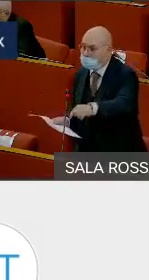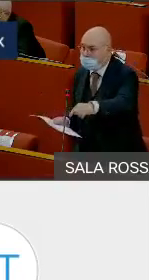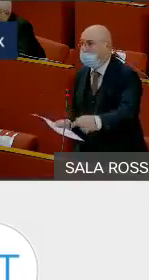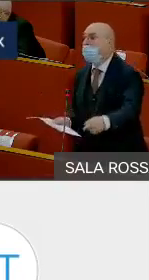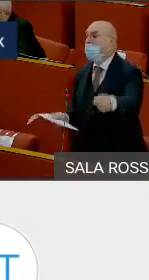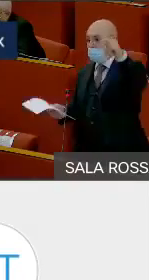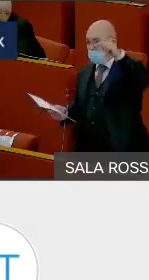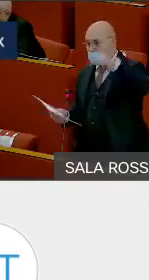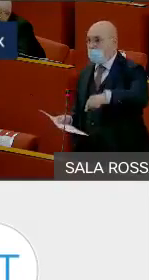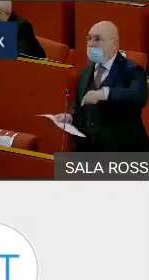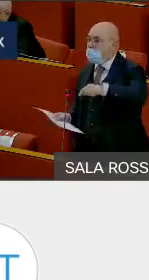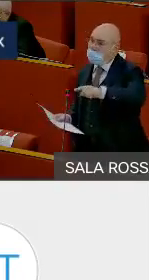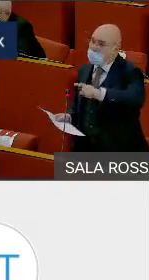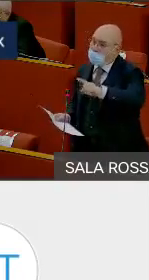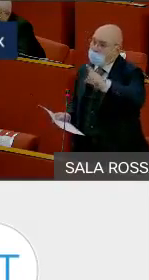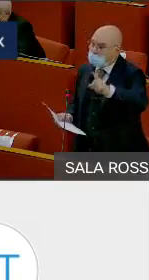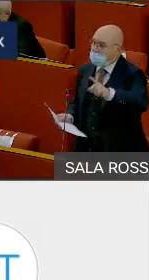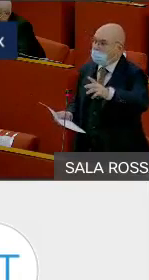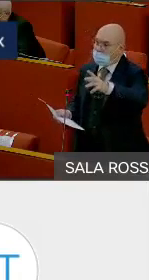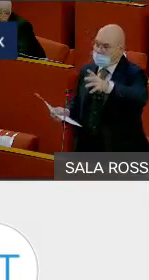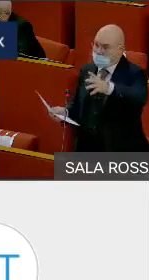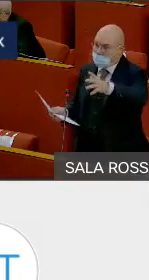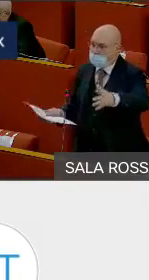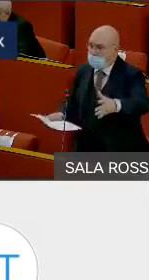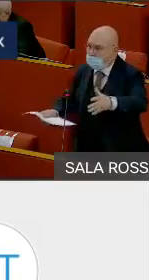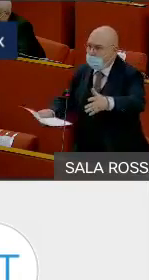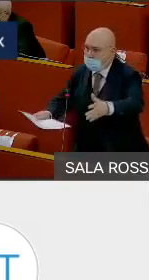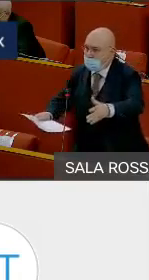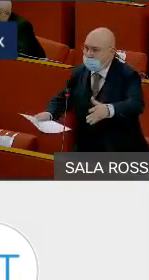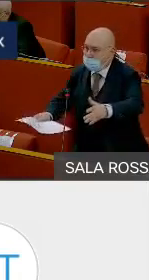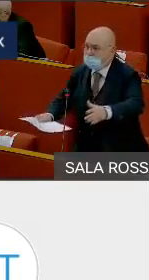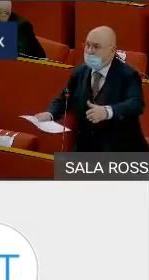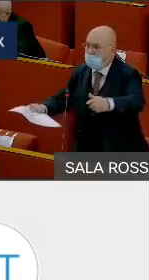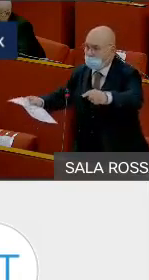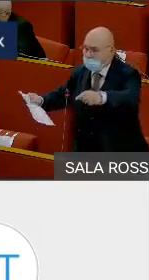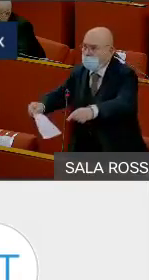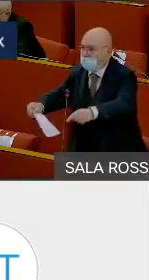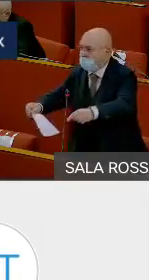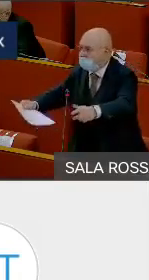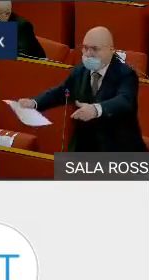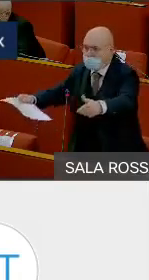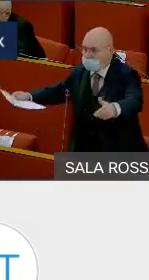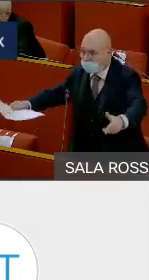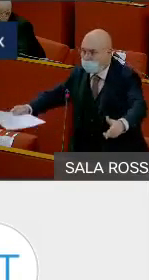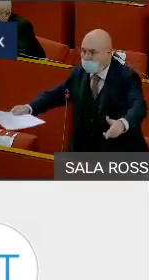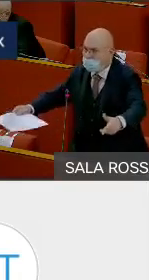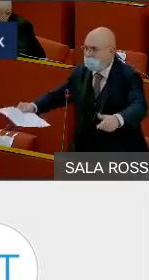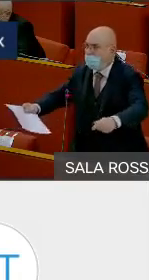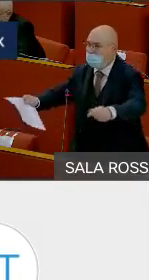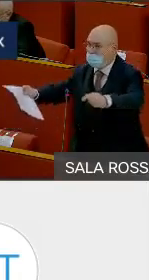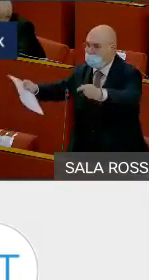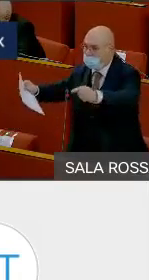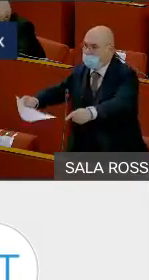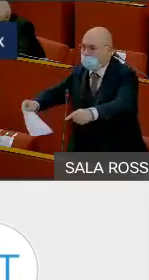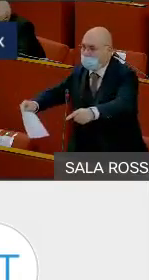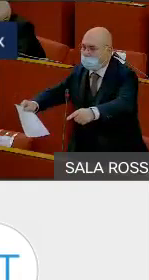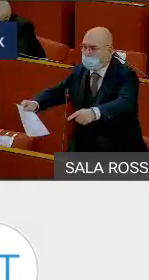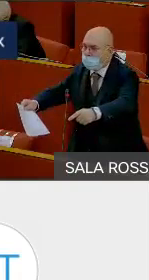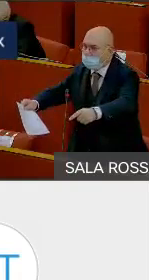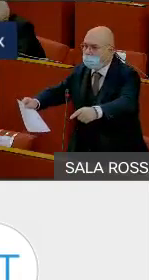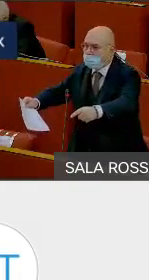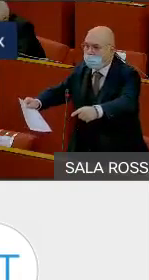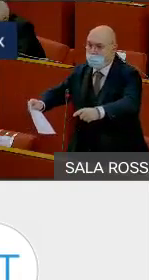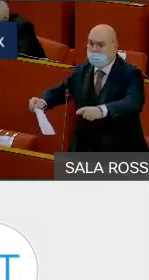contadini e magari questi contadini perché sappiamo che il mercato esisteva e che alcuni gli hanno chiesto ce l'hanno anche dichiarato di poter avere dei